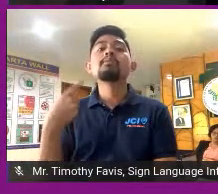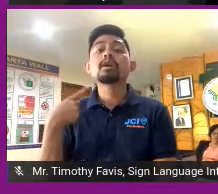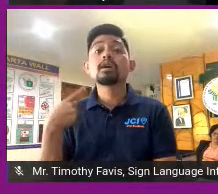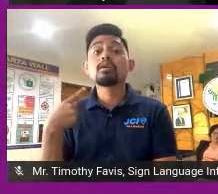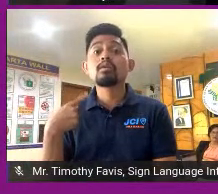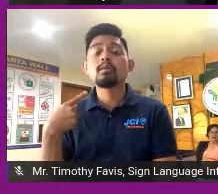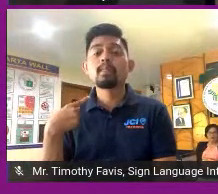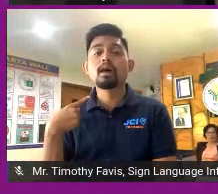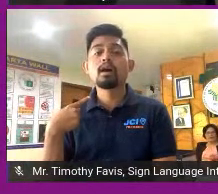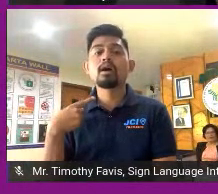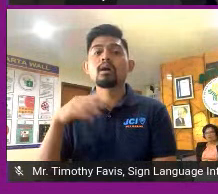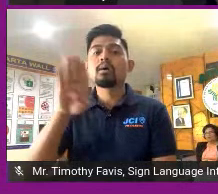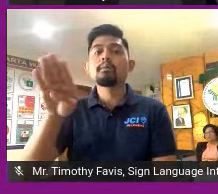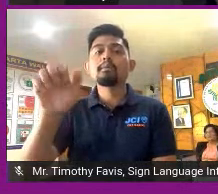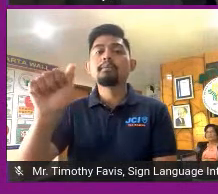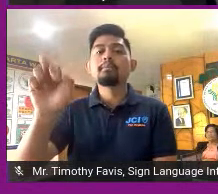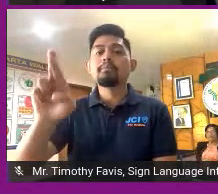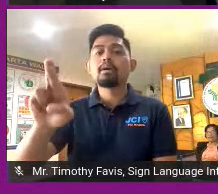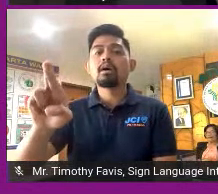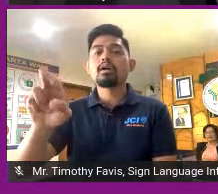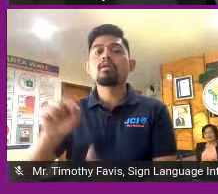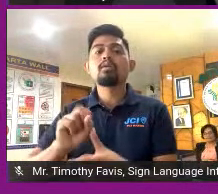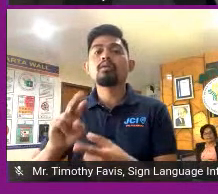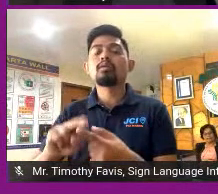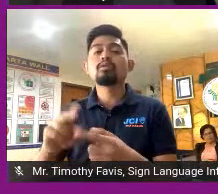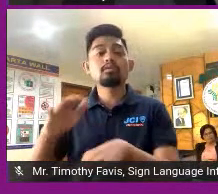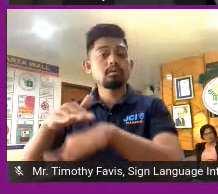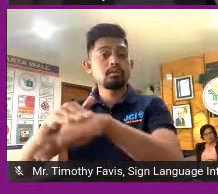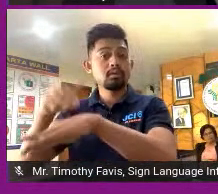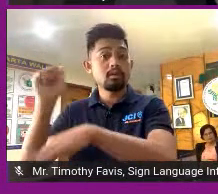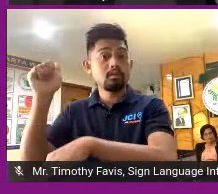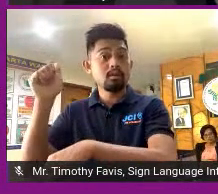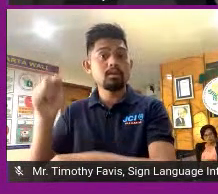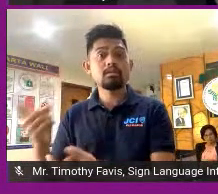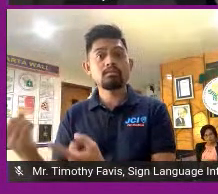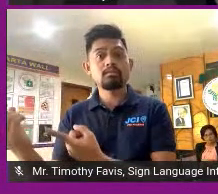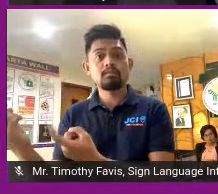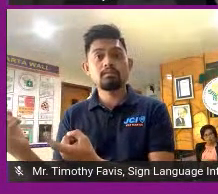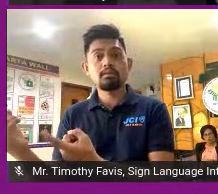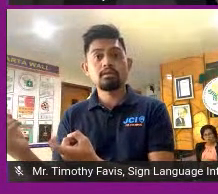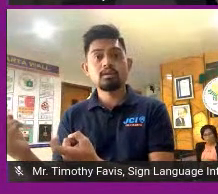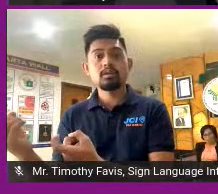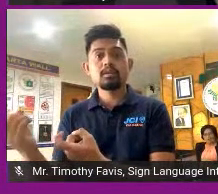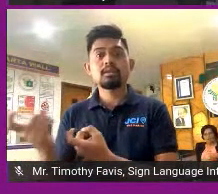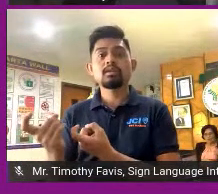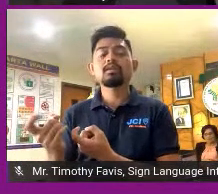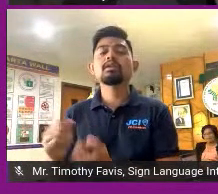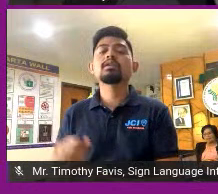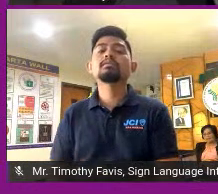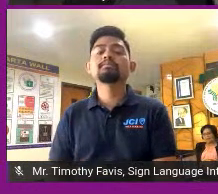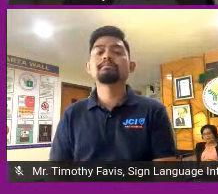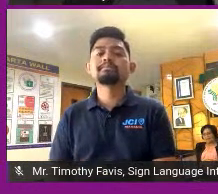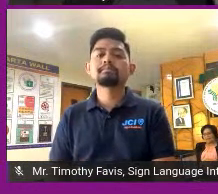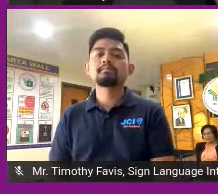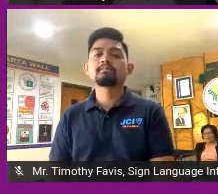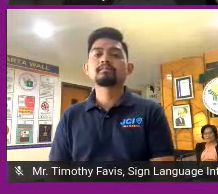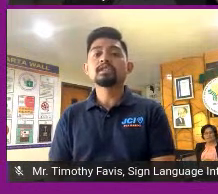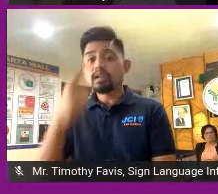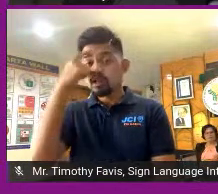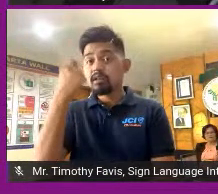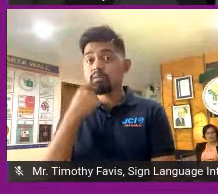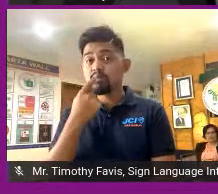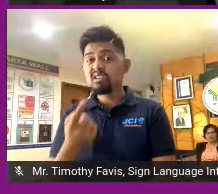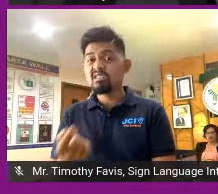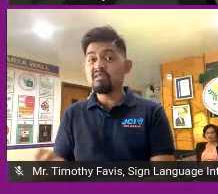prostitution din sa kanilang ano. Kasi ang sabi nila ay dagdag revenue. Pero hindi nila nakikita